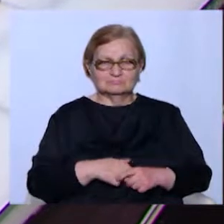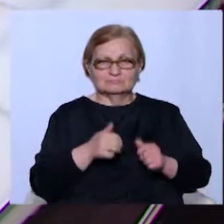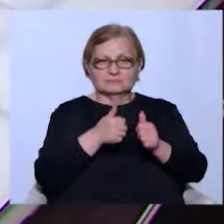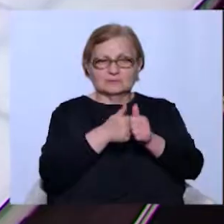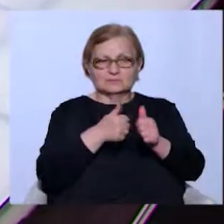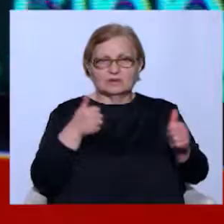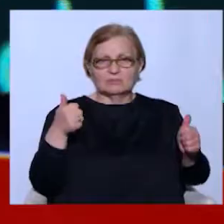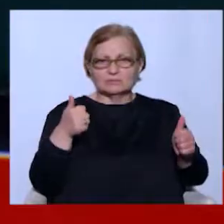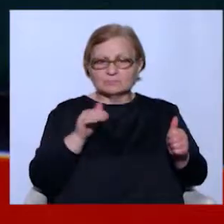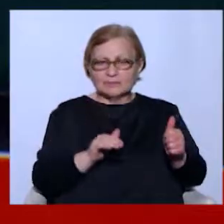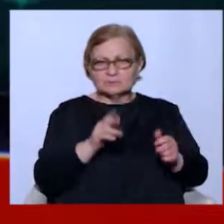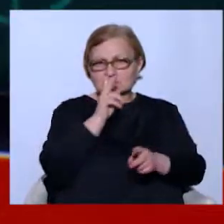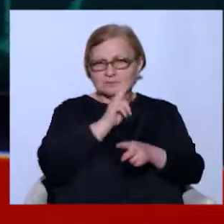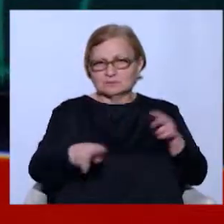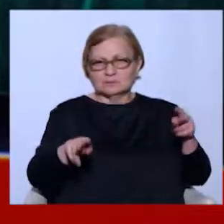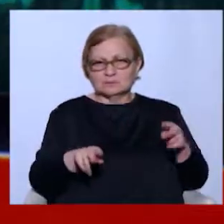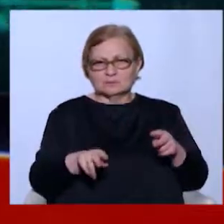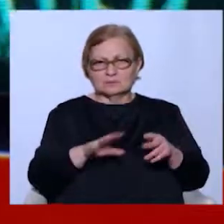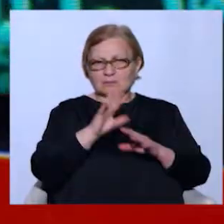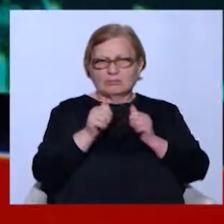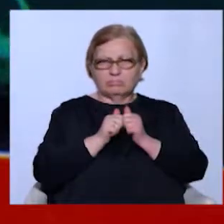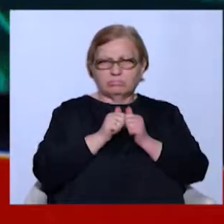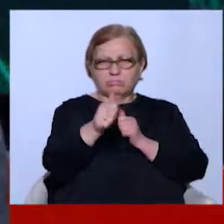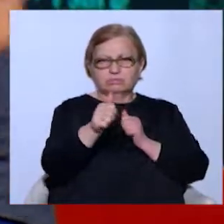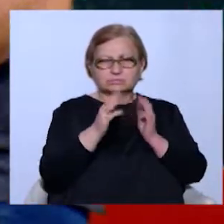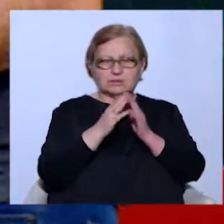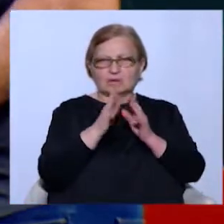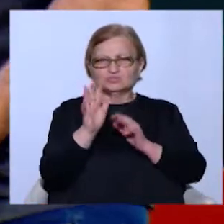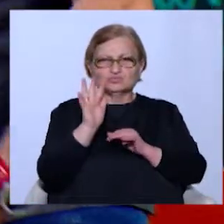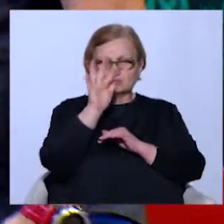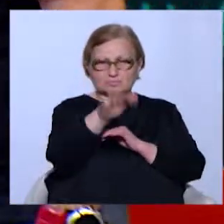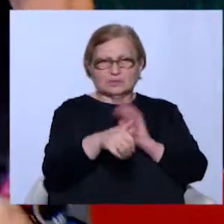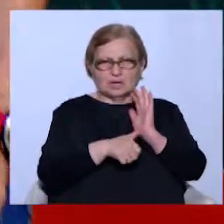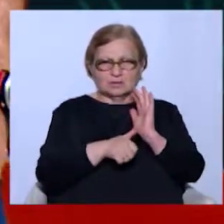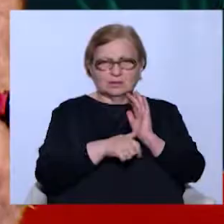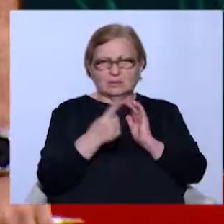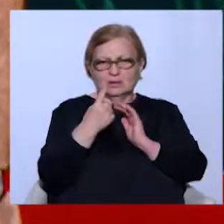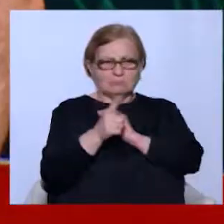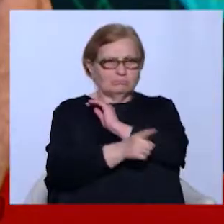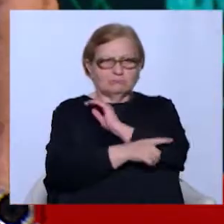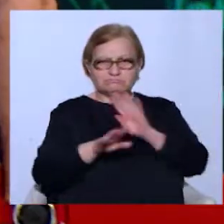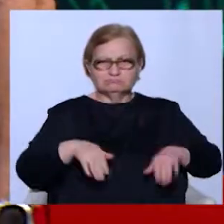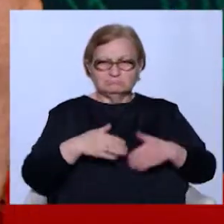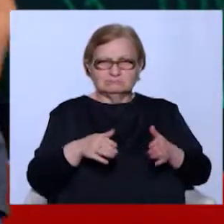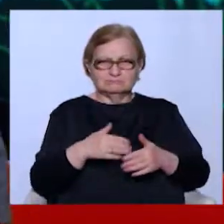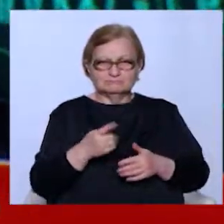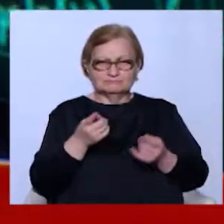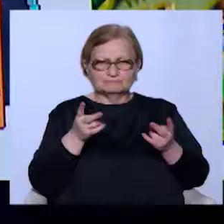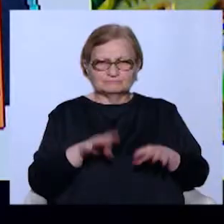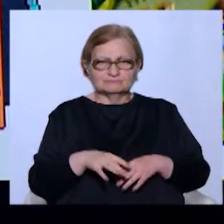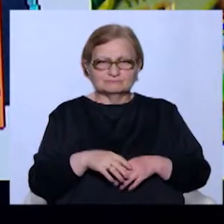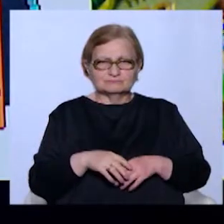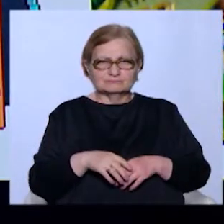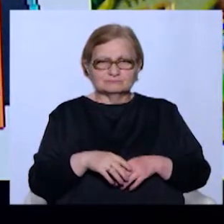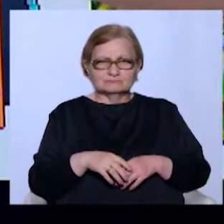ჩამორჩა და დაიკარგა. ყველამ გაასწრო წინ, მივიდნენ უკვე სახლში ფიფქიასთან, ის კიდე დარჩა იქ. მას